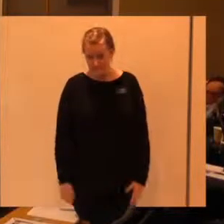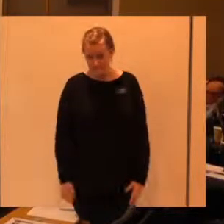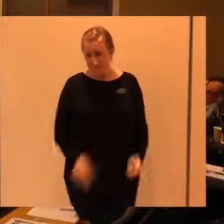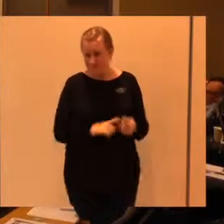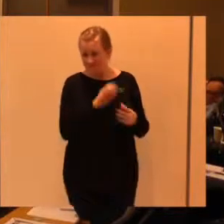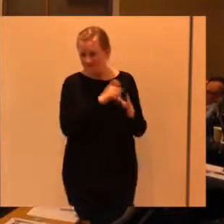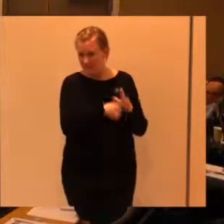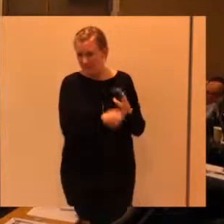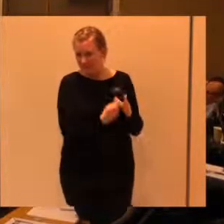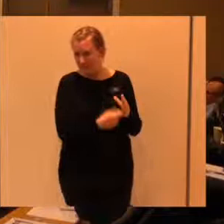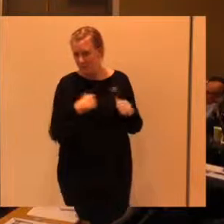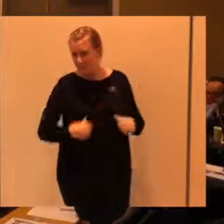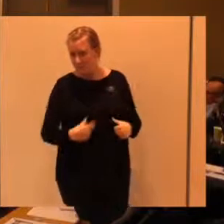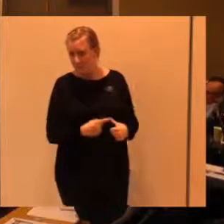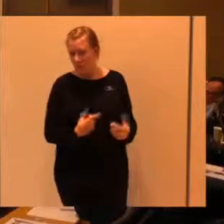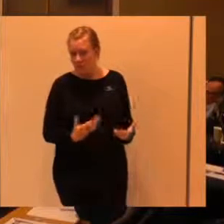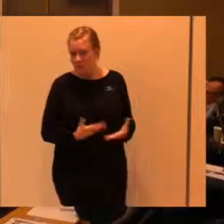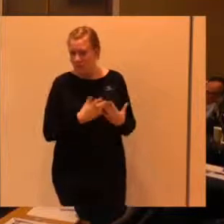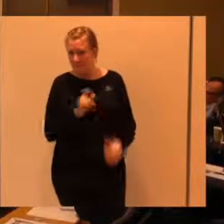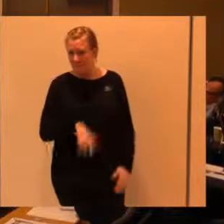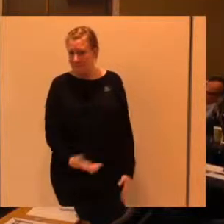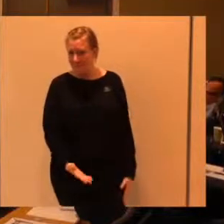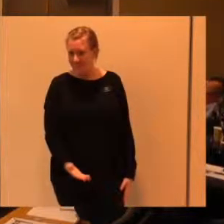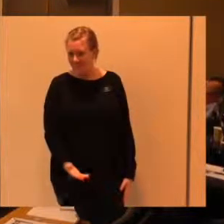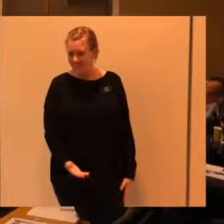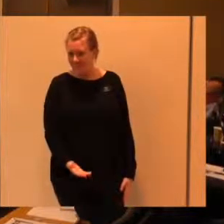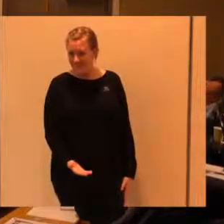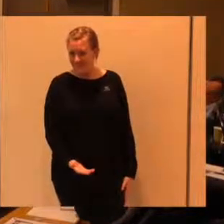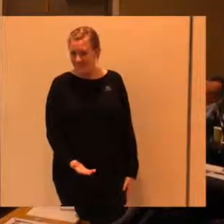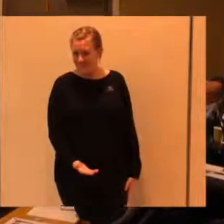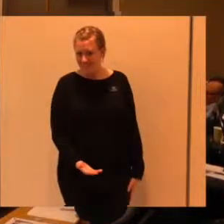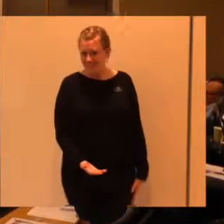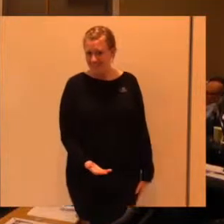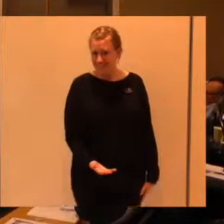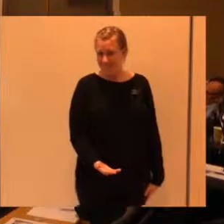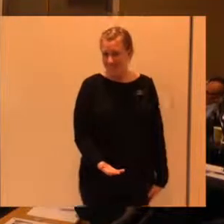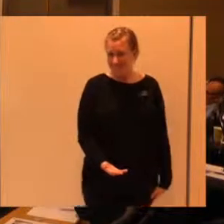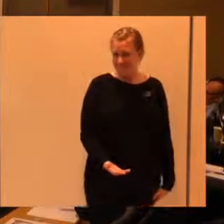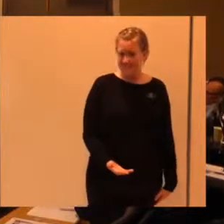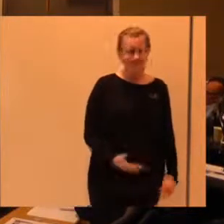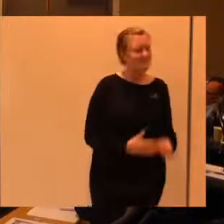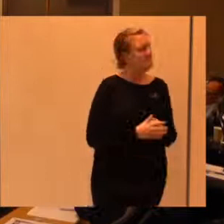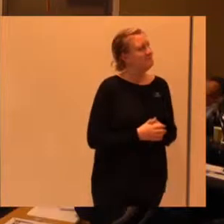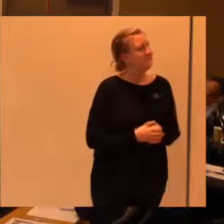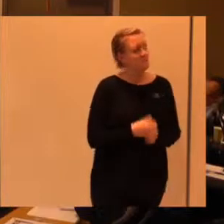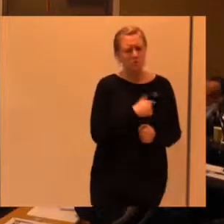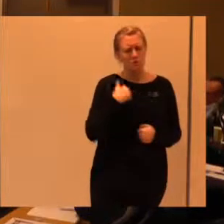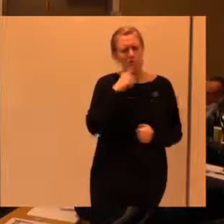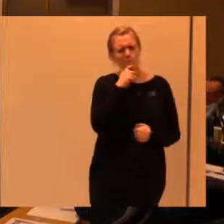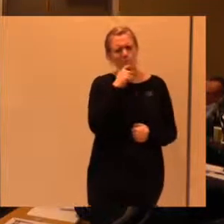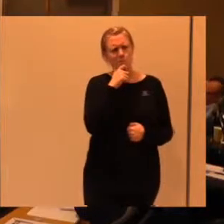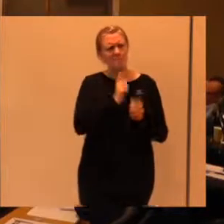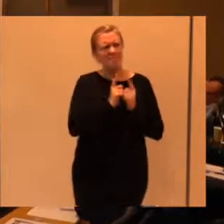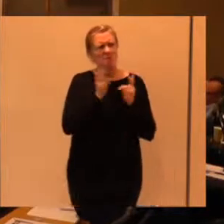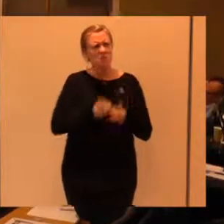annan film. Så det löste inte uppgiften för henne att hela tiden titta på den uppgiften. Och då tänkte vi, ja men det här, så här kanske